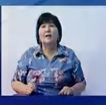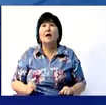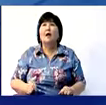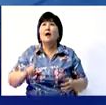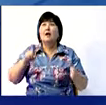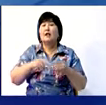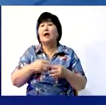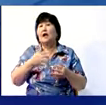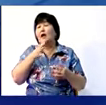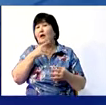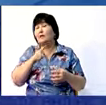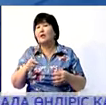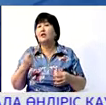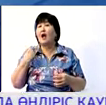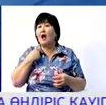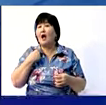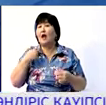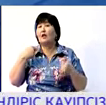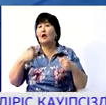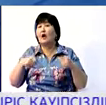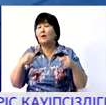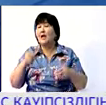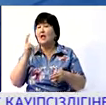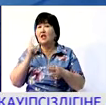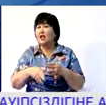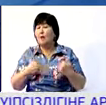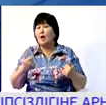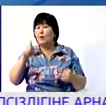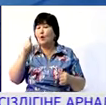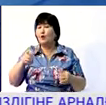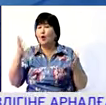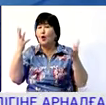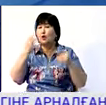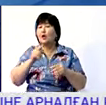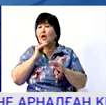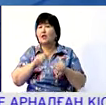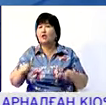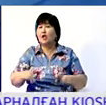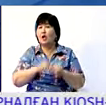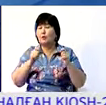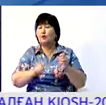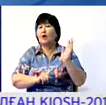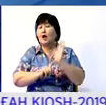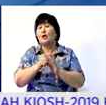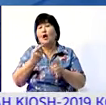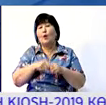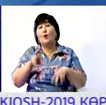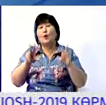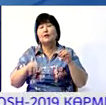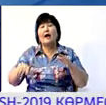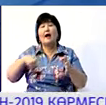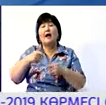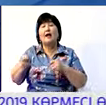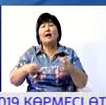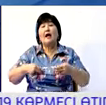Шаһарда беймезгіл уақытта алкоголь өнімдерін сату өсіп тыйылмай тұр. Бұл тұрғындардың түнгі тыныштығын бұзуға әкеп соқтыруда. Осыны ескерген қала